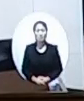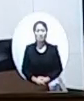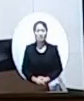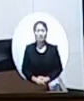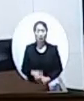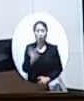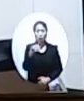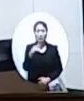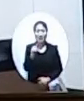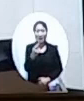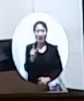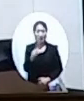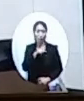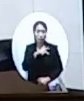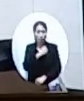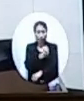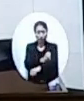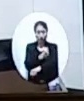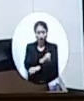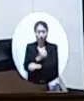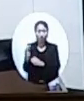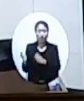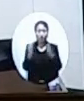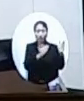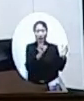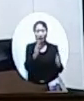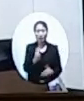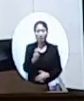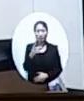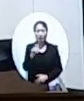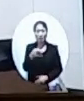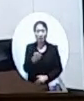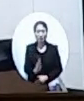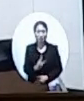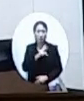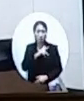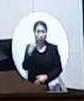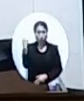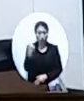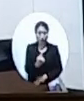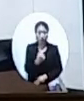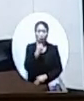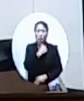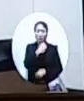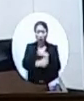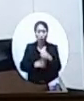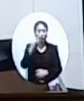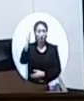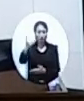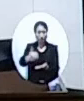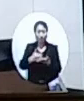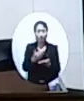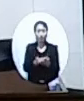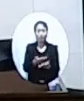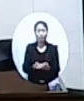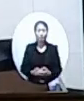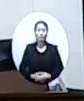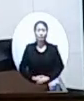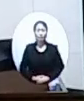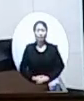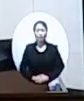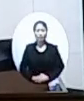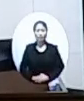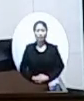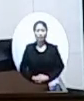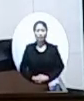네, 오천아 의원님 수고하셨습니다. 네, 다음은 임태섭 의원님 발언으로 나오셔서 5분 저희 발언을 해주시기 바랍니다.